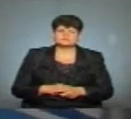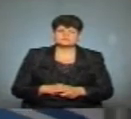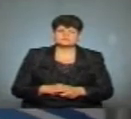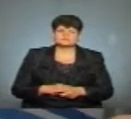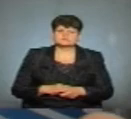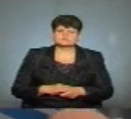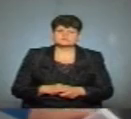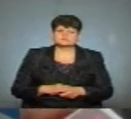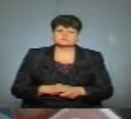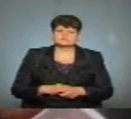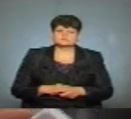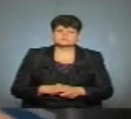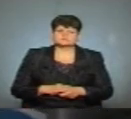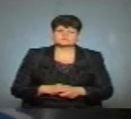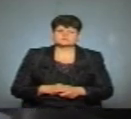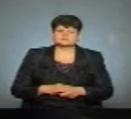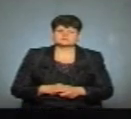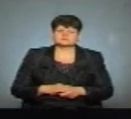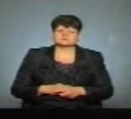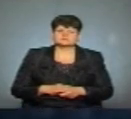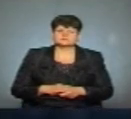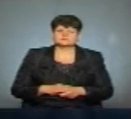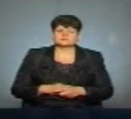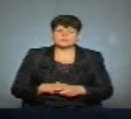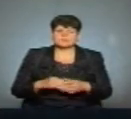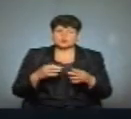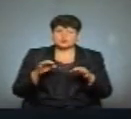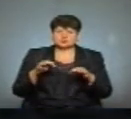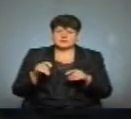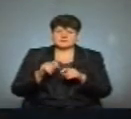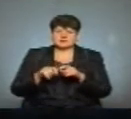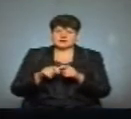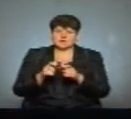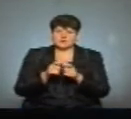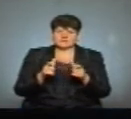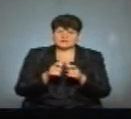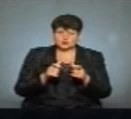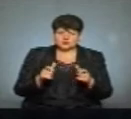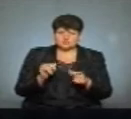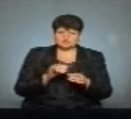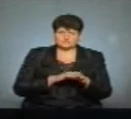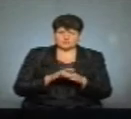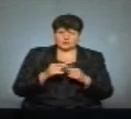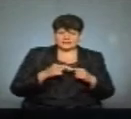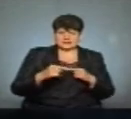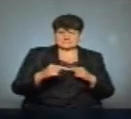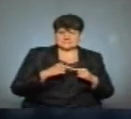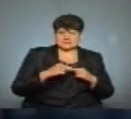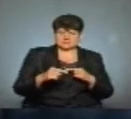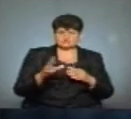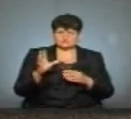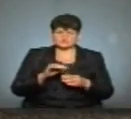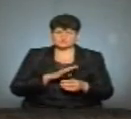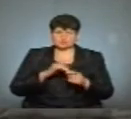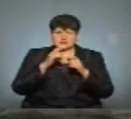Так, третє місце, заходьте, сідайте. Пропускаю, провіряю квиточки, і щоб дотрималися дистанції, щоб мали всі